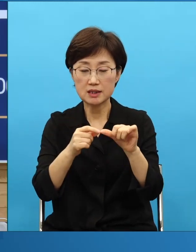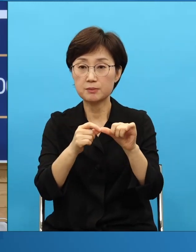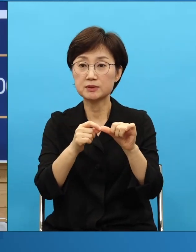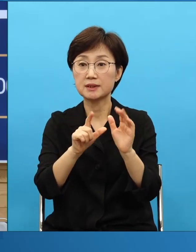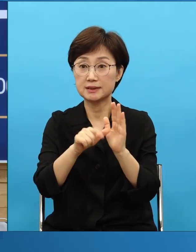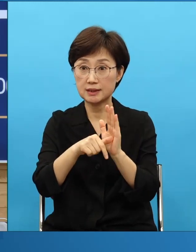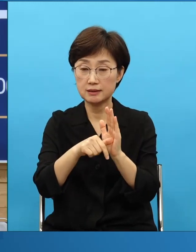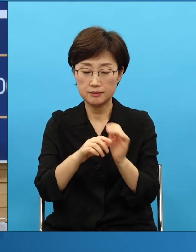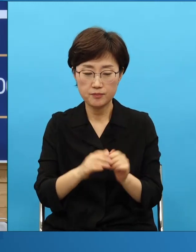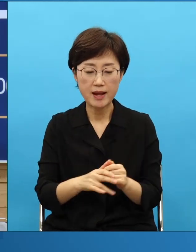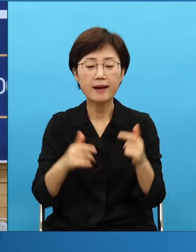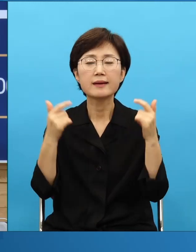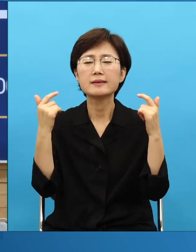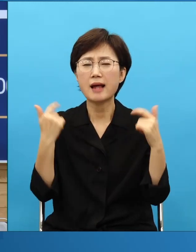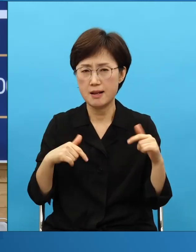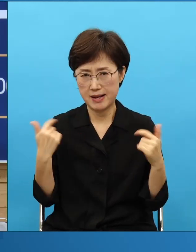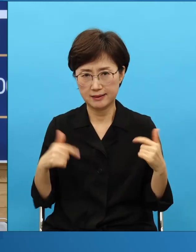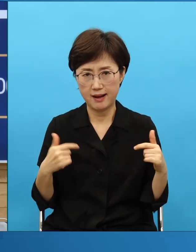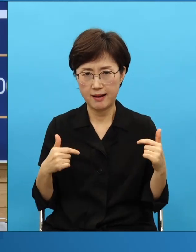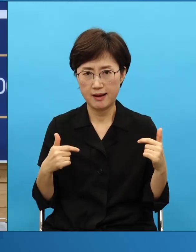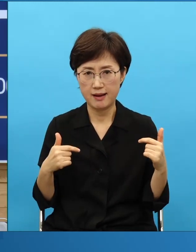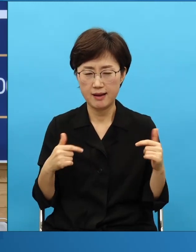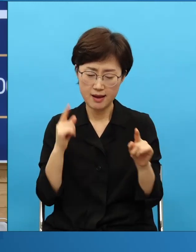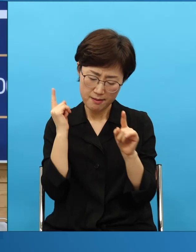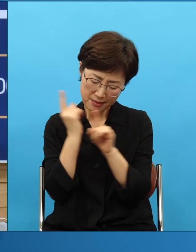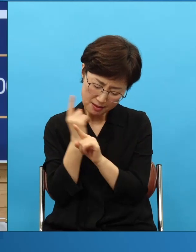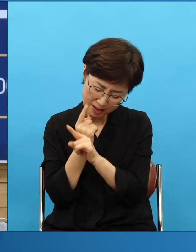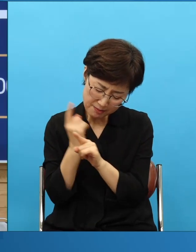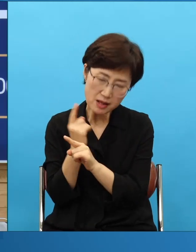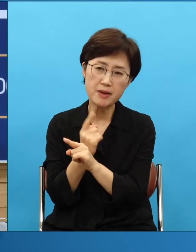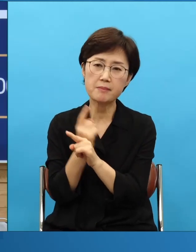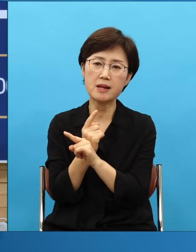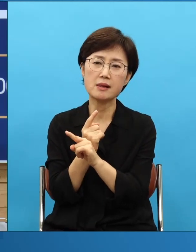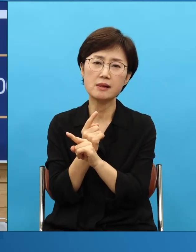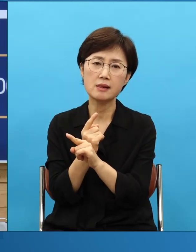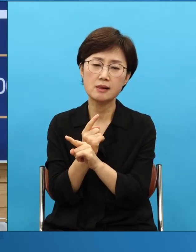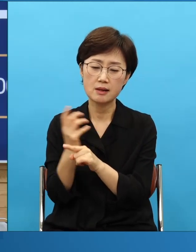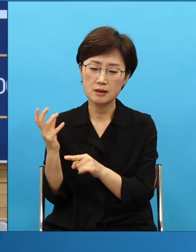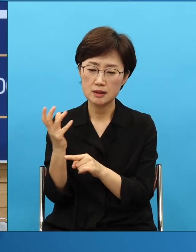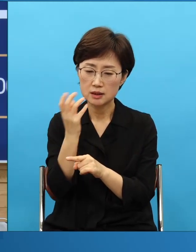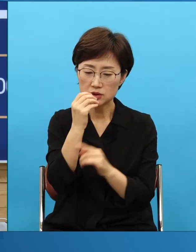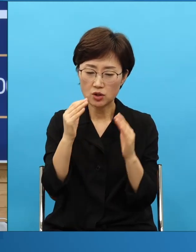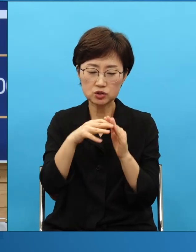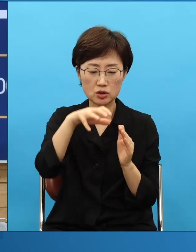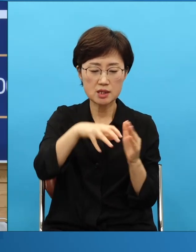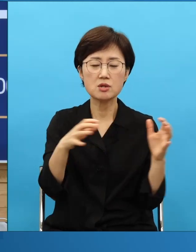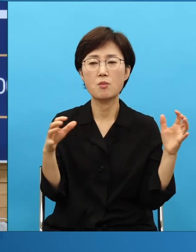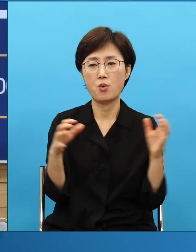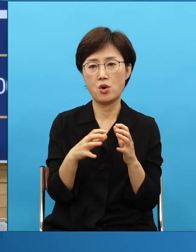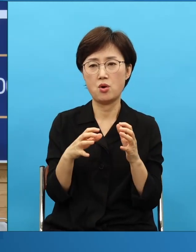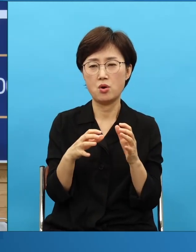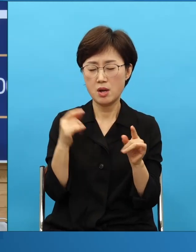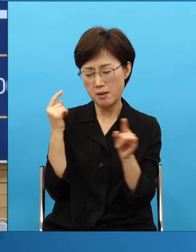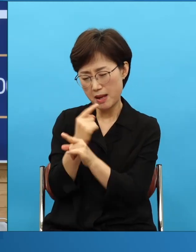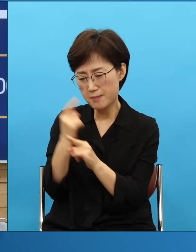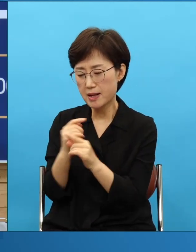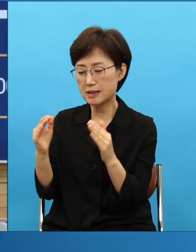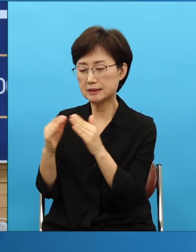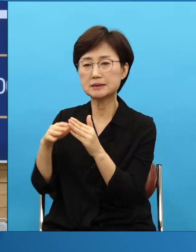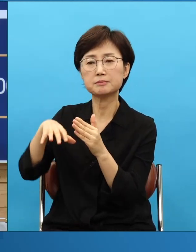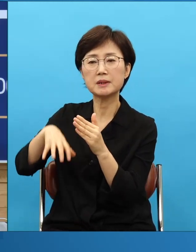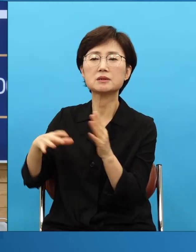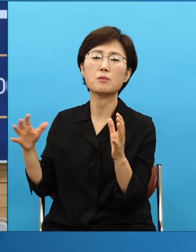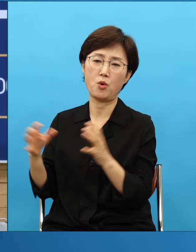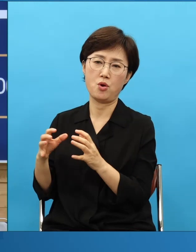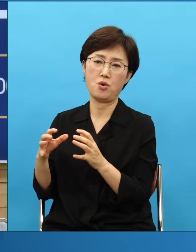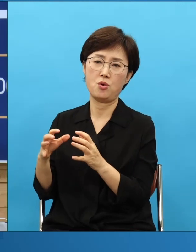we see? 날마다 Every day. 날마다 성전에서 날마다 집에서 Every day they met together in the temple courts